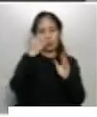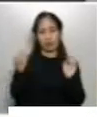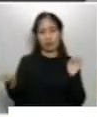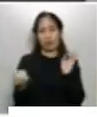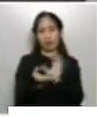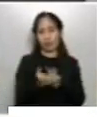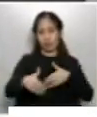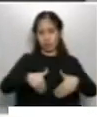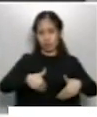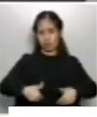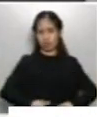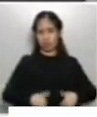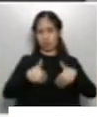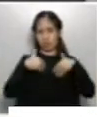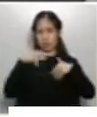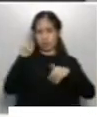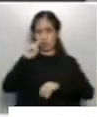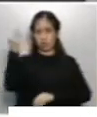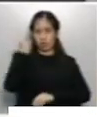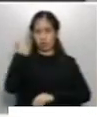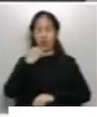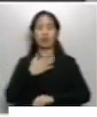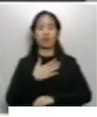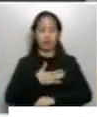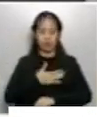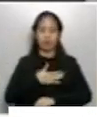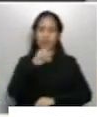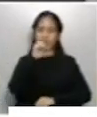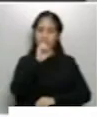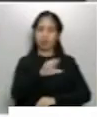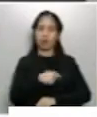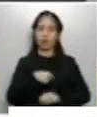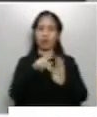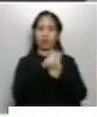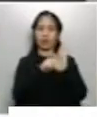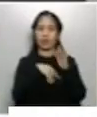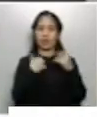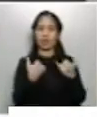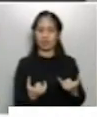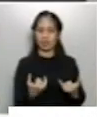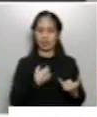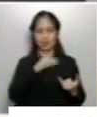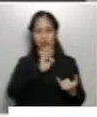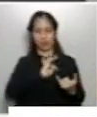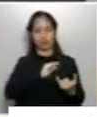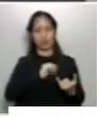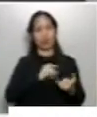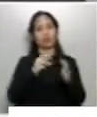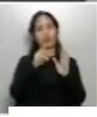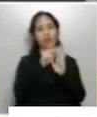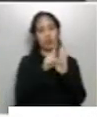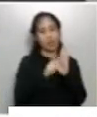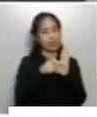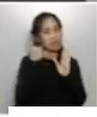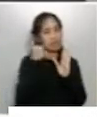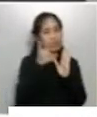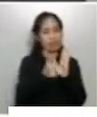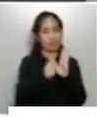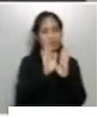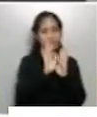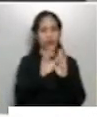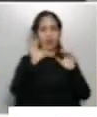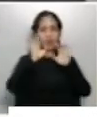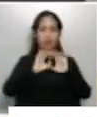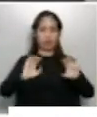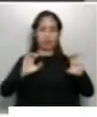น้องประชาชนเพราะนั้นผมถือเห็นว่ากฎหมายฉบับนี้เป็นกฎหมายที่ดีที่สุดของรัฐบาลชุด